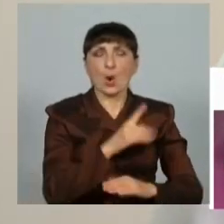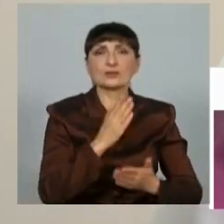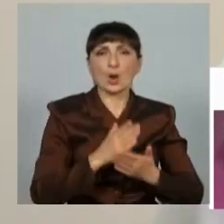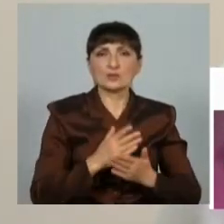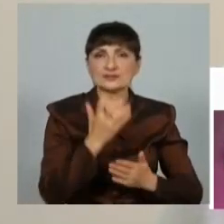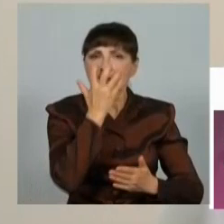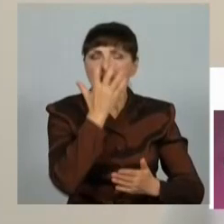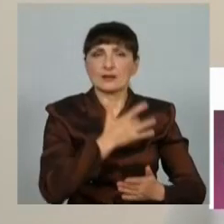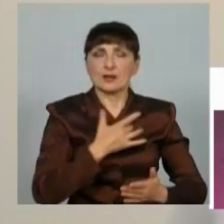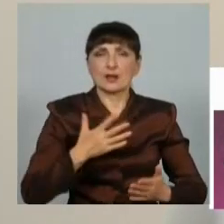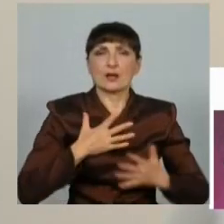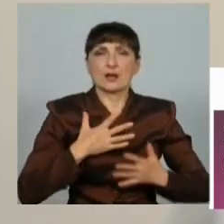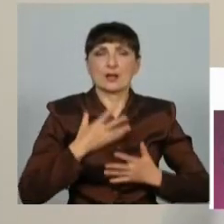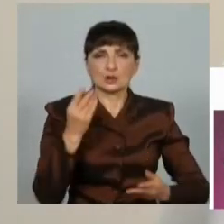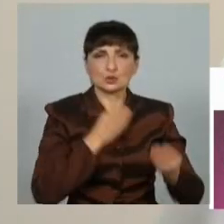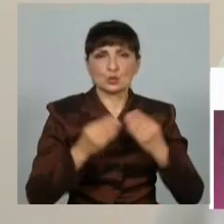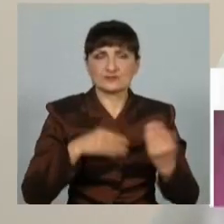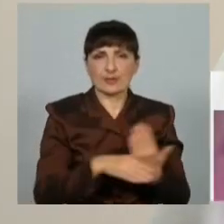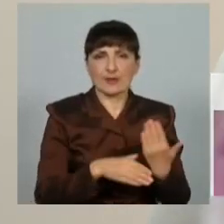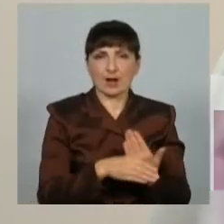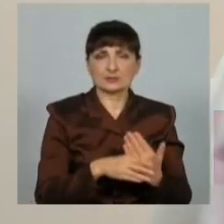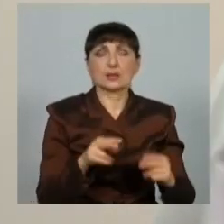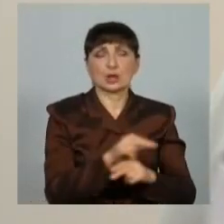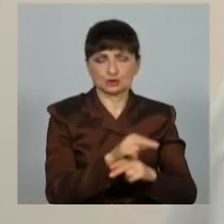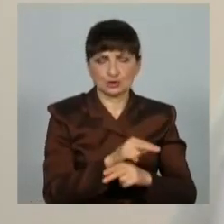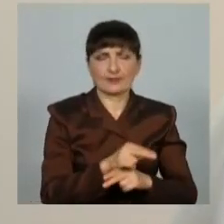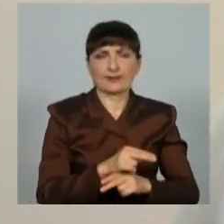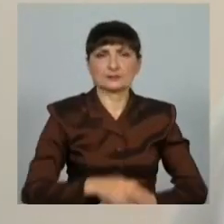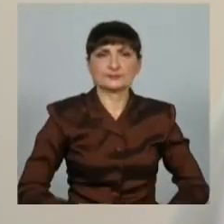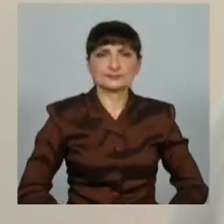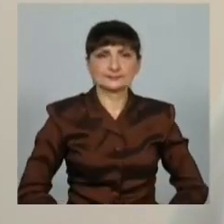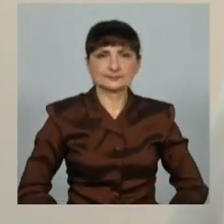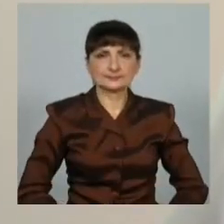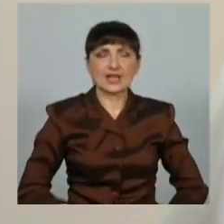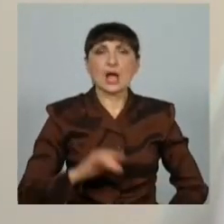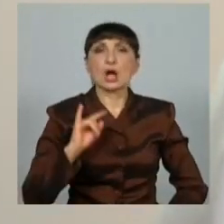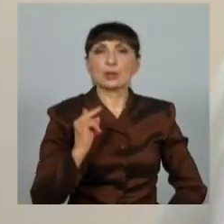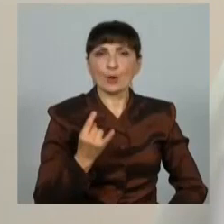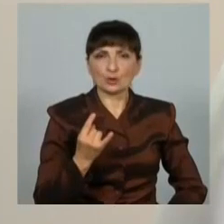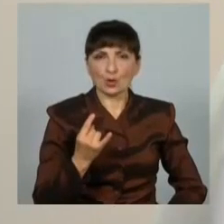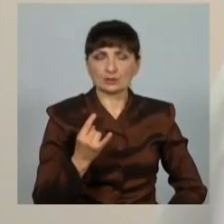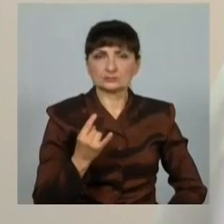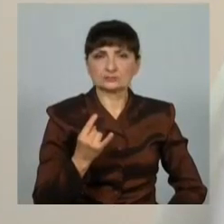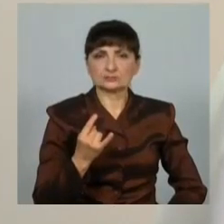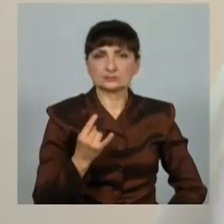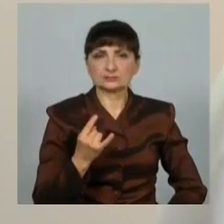Он находится на аппарате ИВЛ, получает интенсивную терапию. Ребенок,